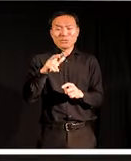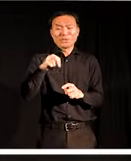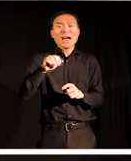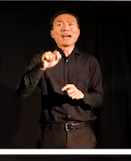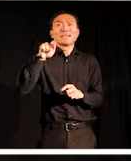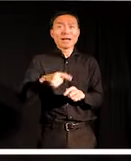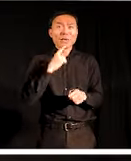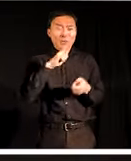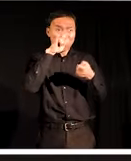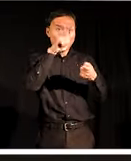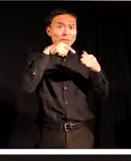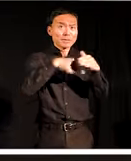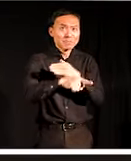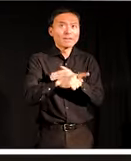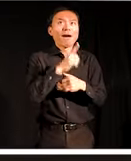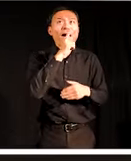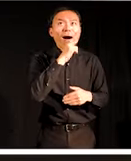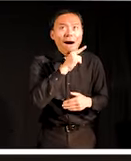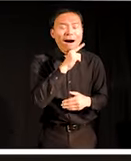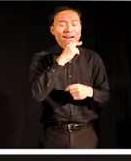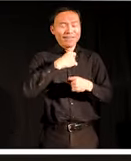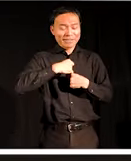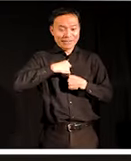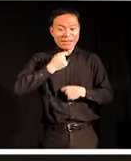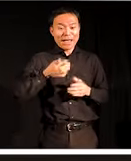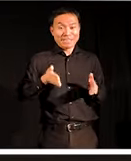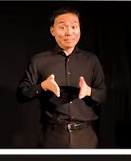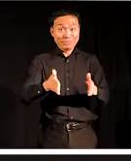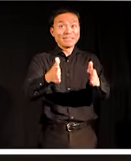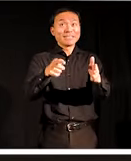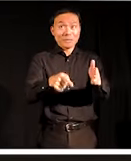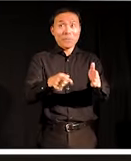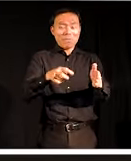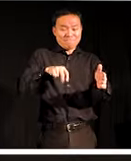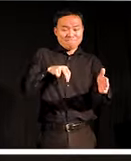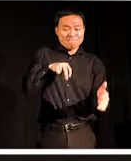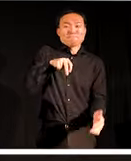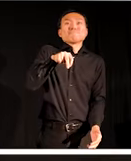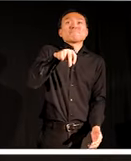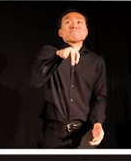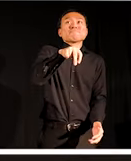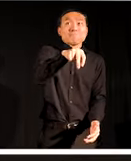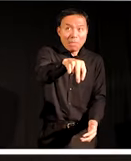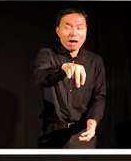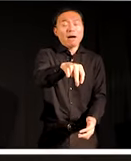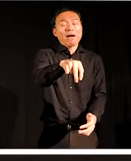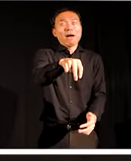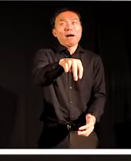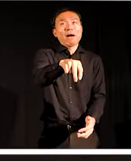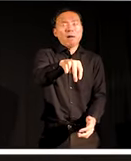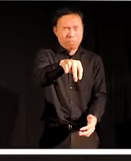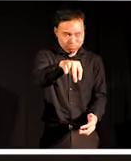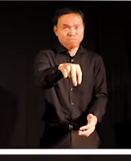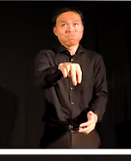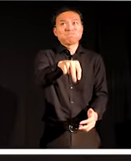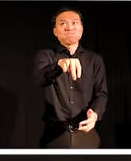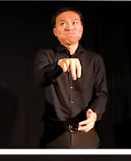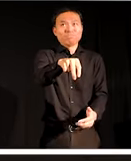ちゃんと分かりましたあのはい正しい道をねあのえ歩めばはなんとかなんとか